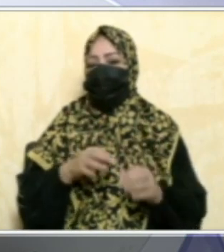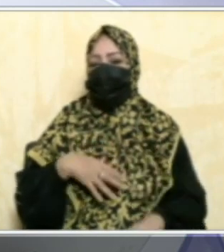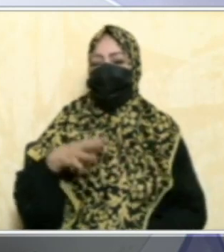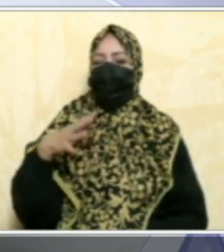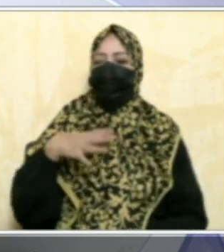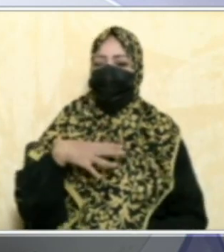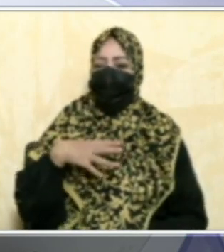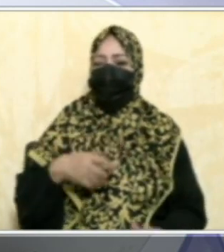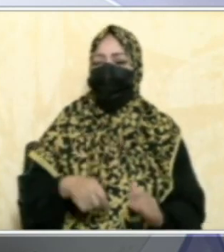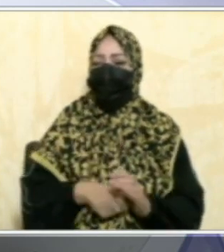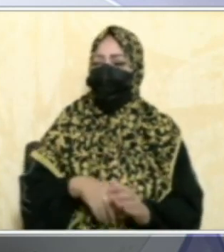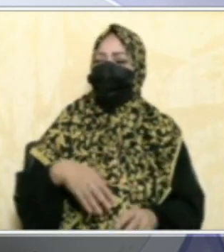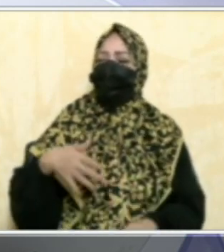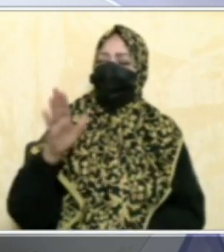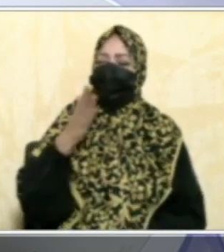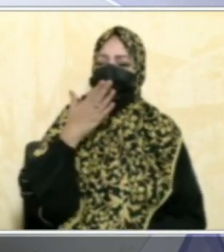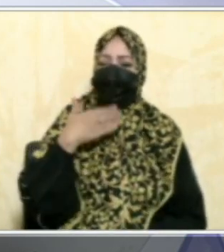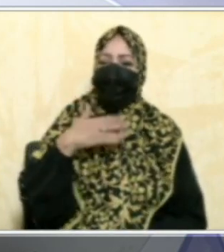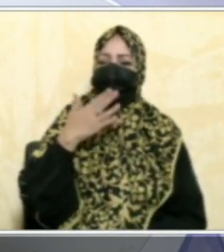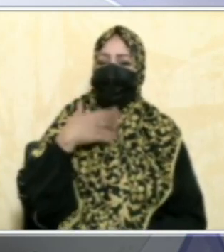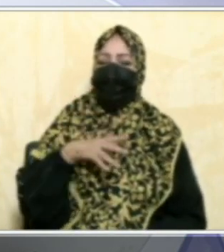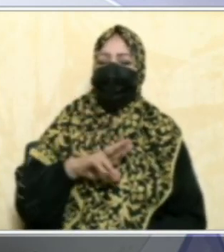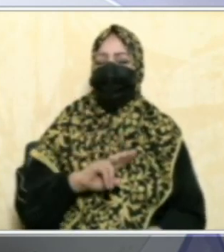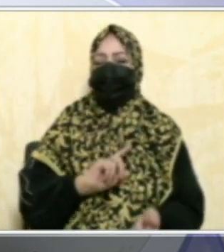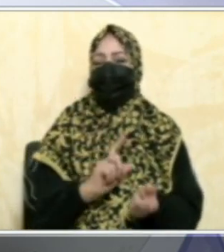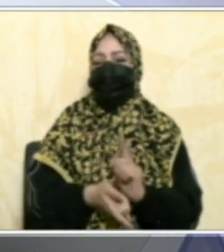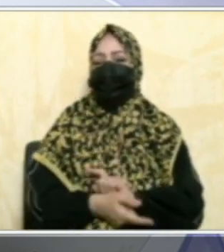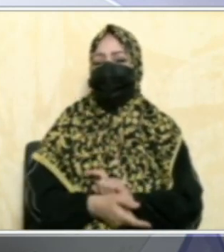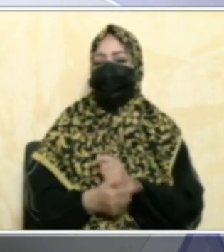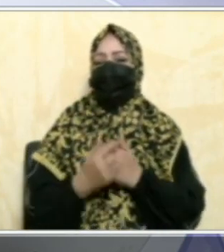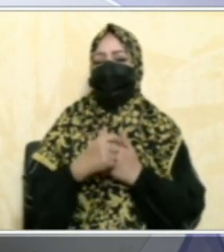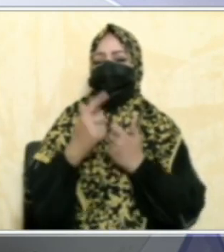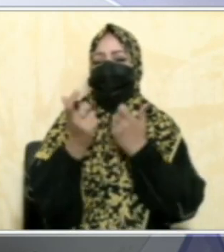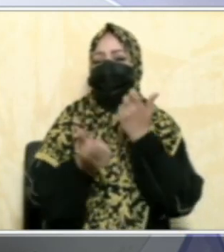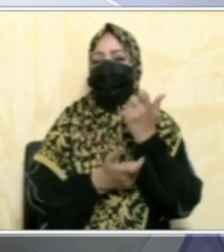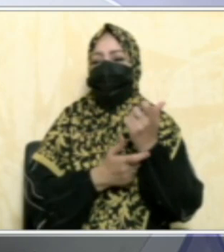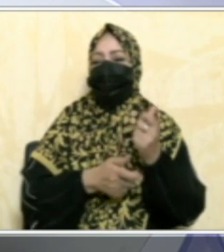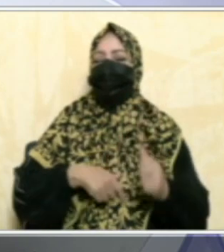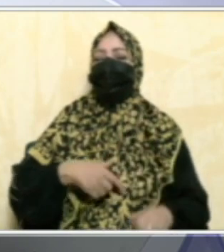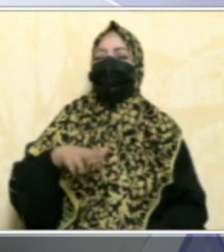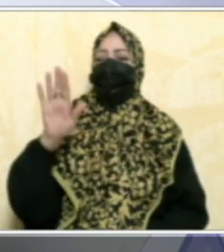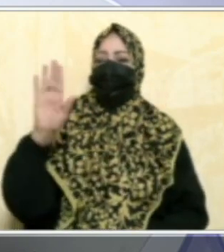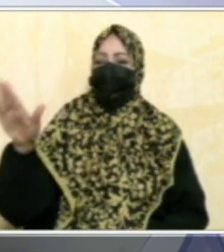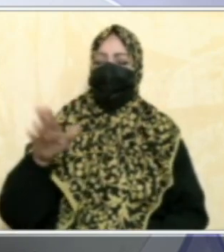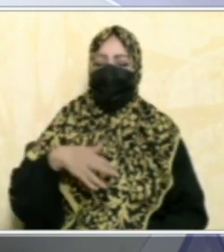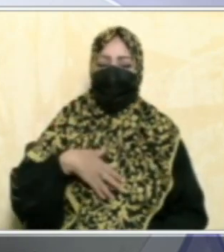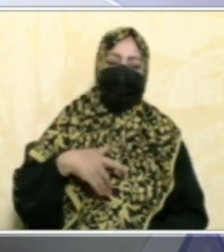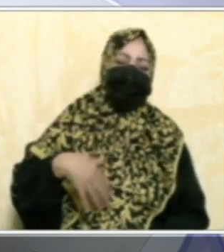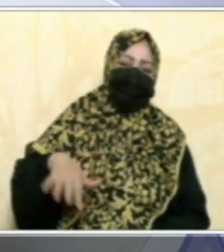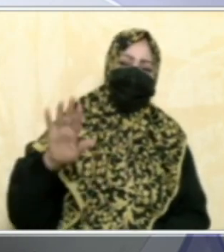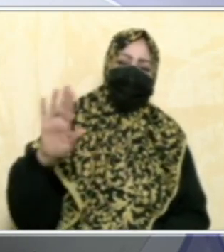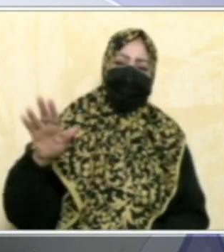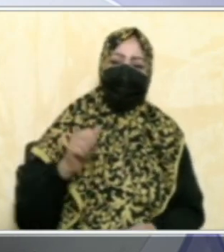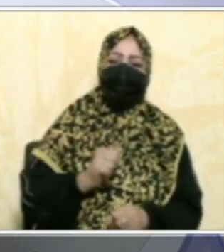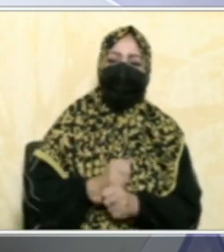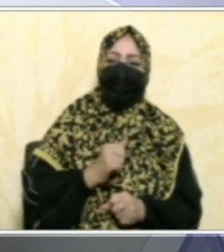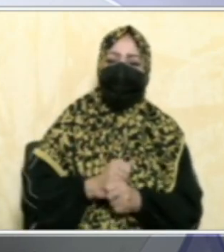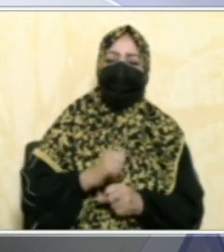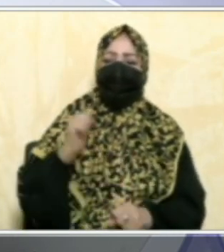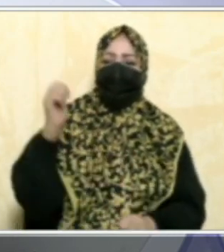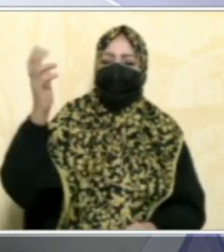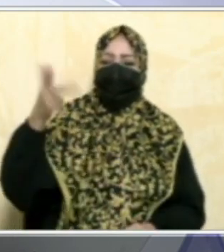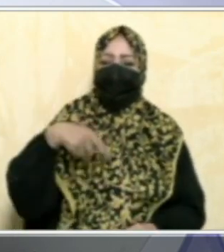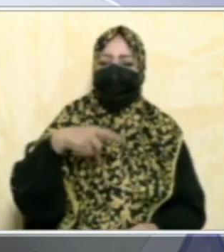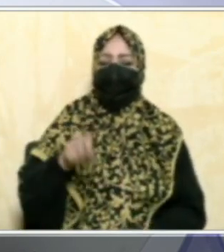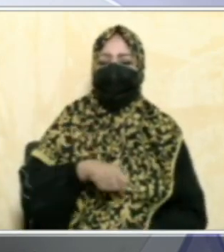ويخالف اللوائح ويقولهم ما تجوش أنا ندير بينكم يعني أيام وبعدين اللي يجي يوقع الأيام كلها يعبيها، هذا لا